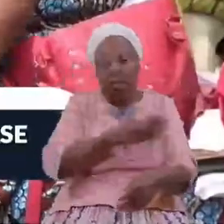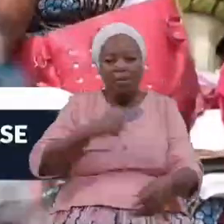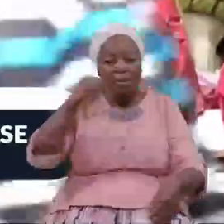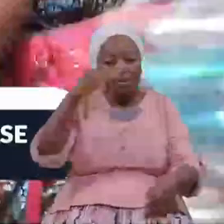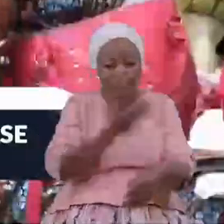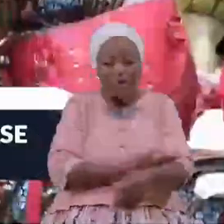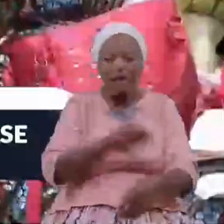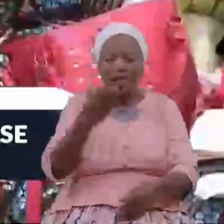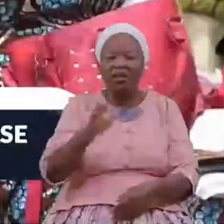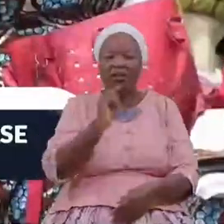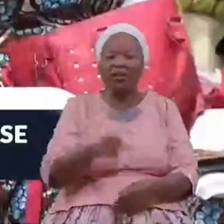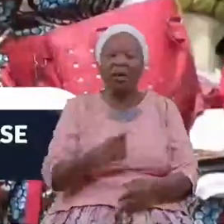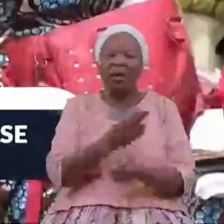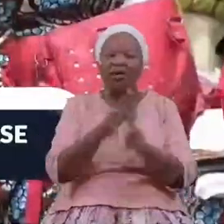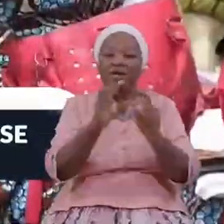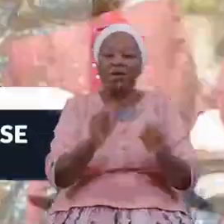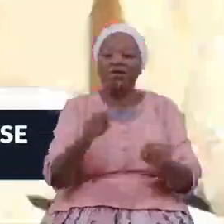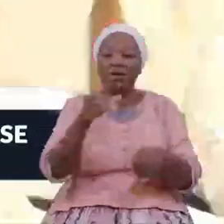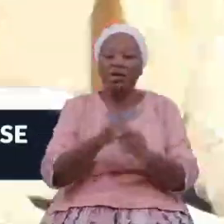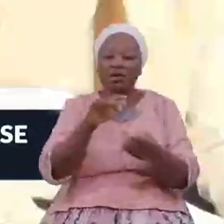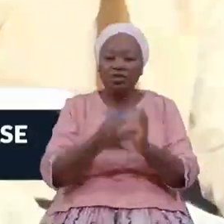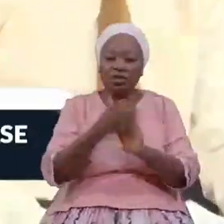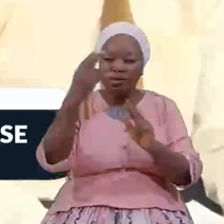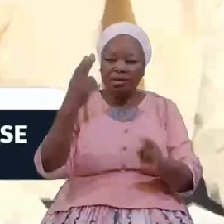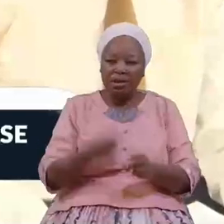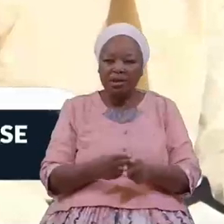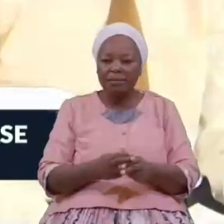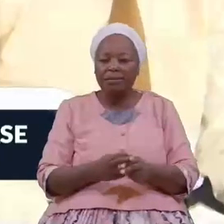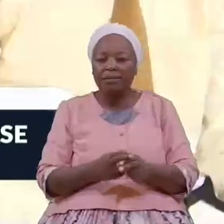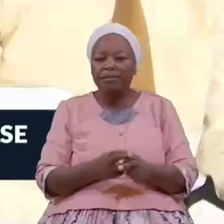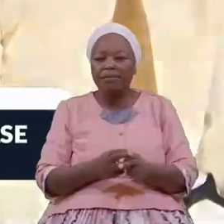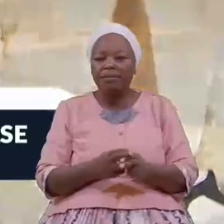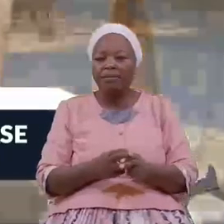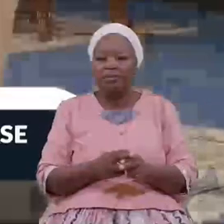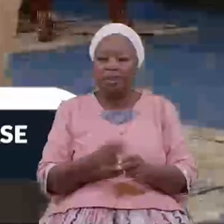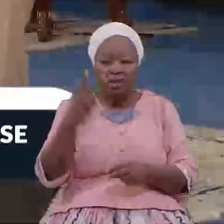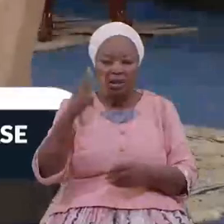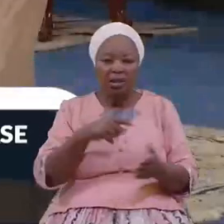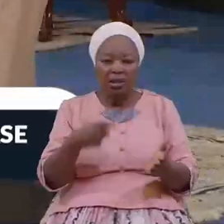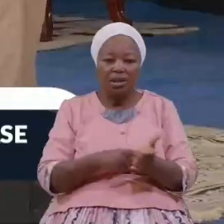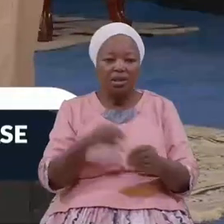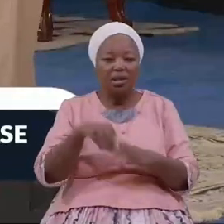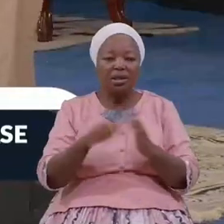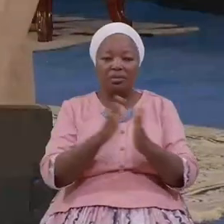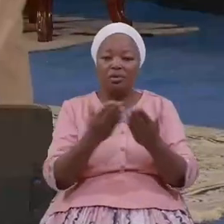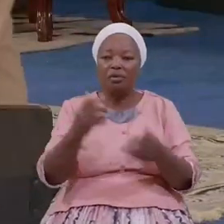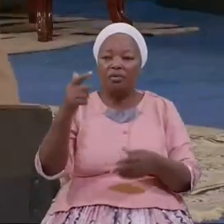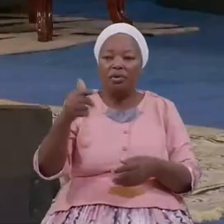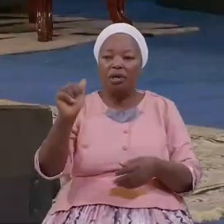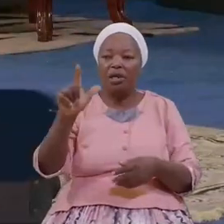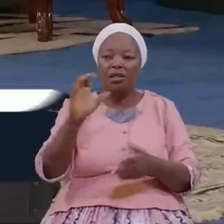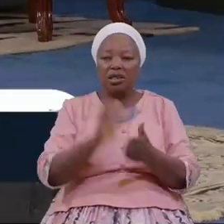fille là-bas, tu es racheté au nom de Jésus-Christ. Voyons ceci. Nous lisons de